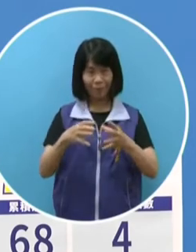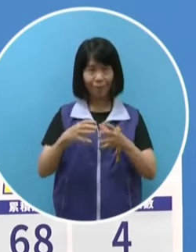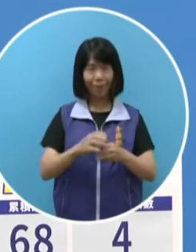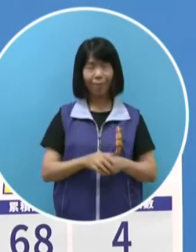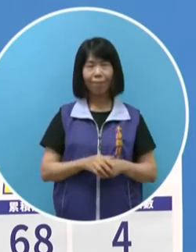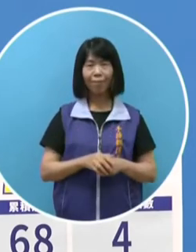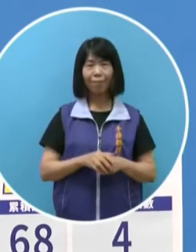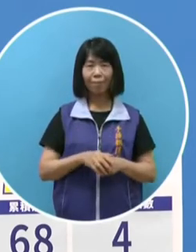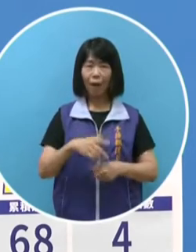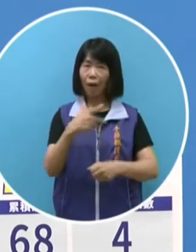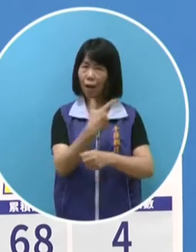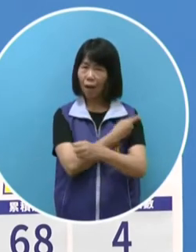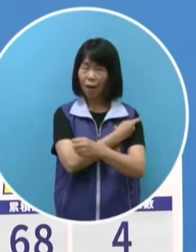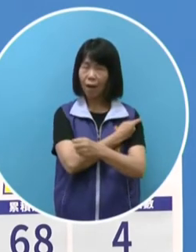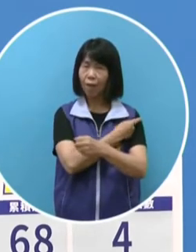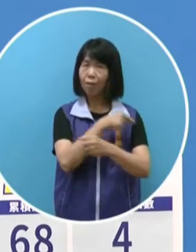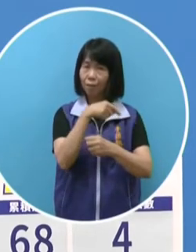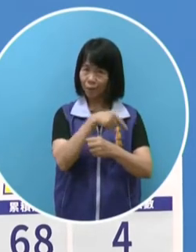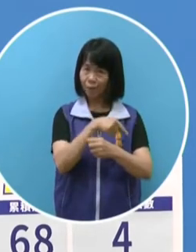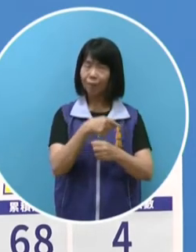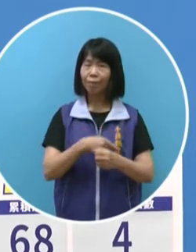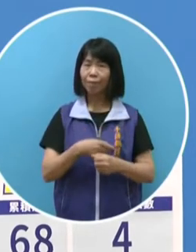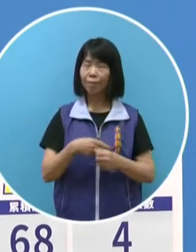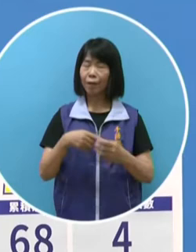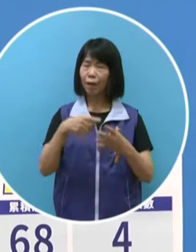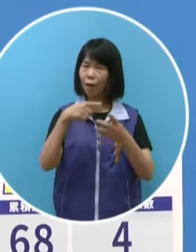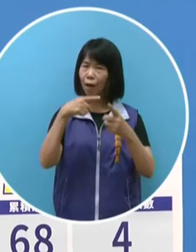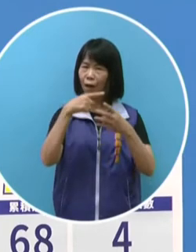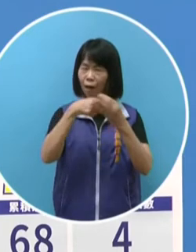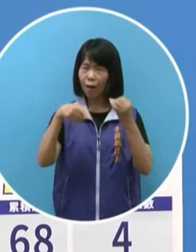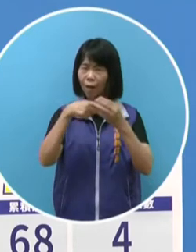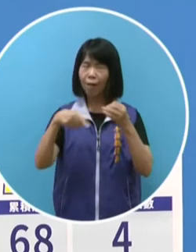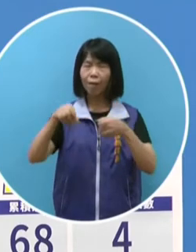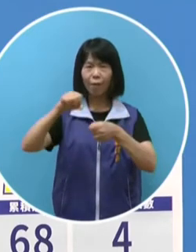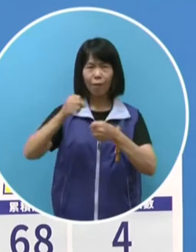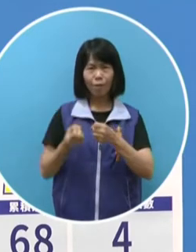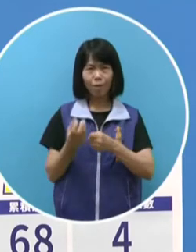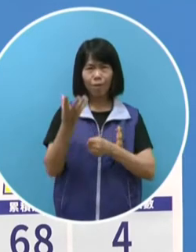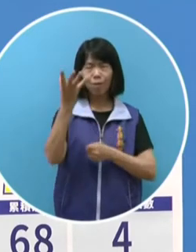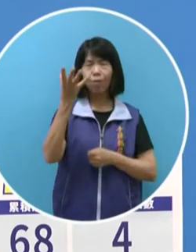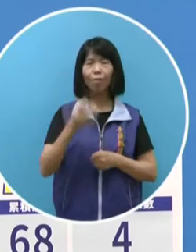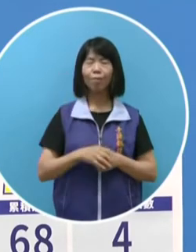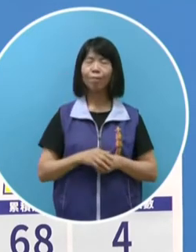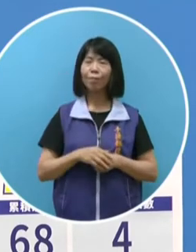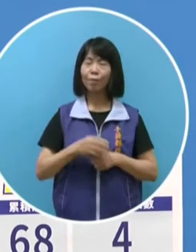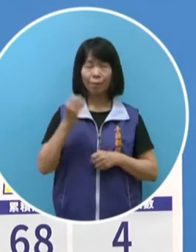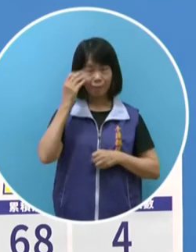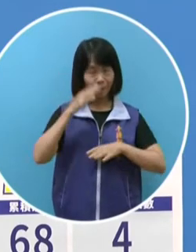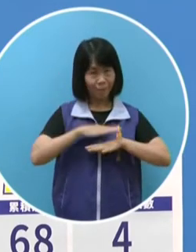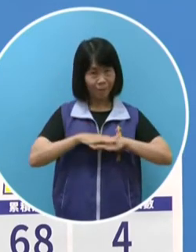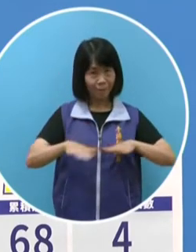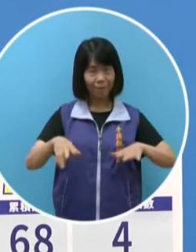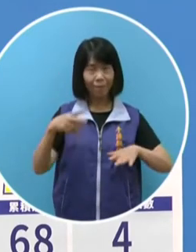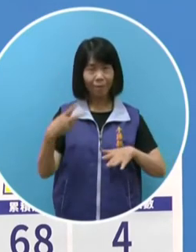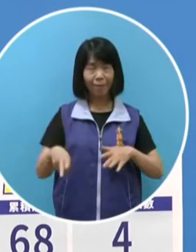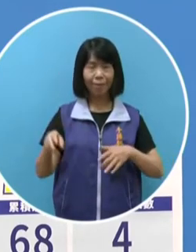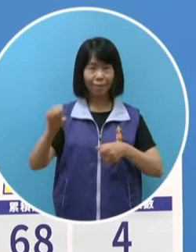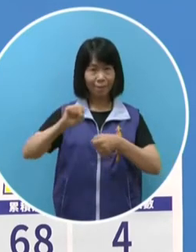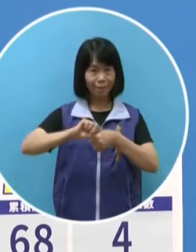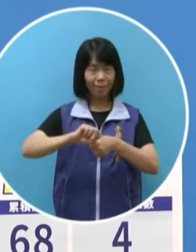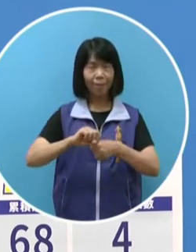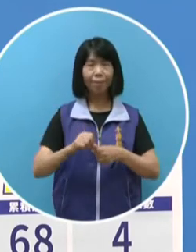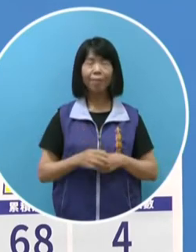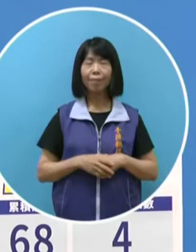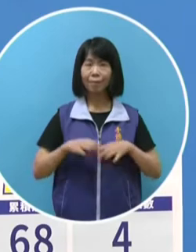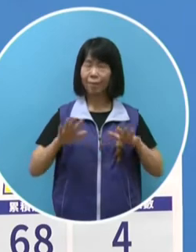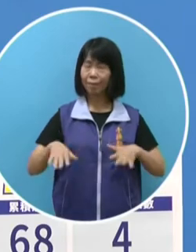我们的接种疫苗能够让覆盖率扩增，让花莲安全性同时间也能够增加，这是我们大